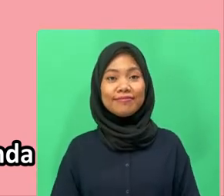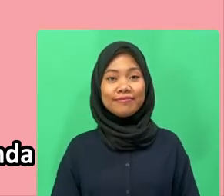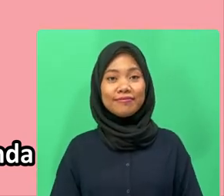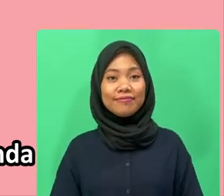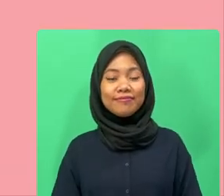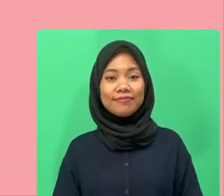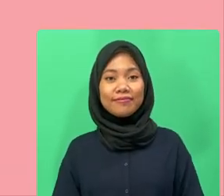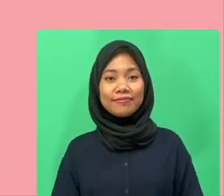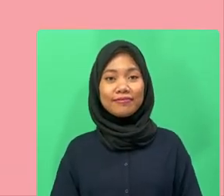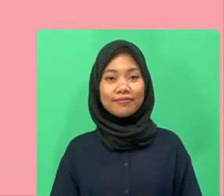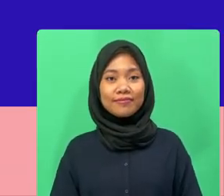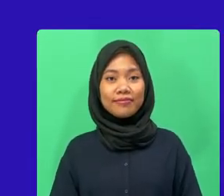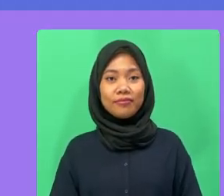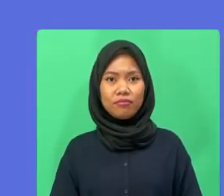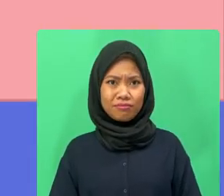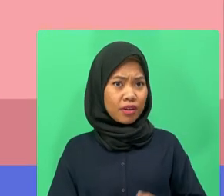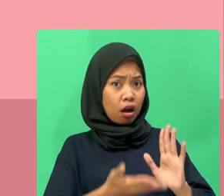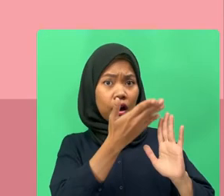persoalan Anda.